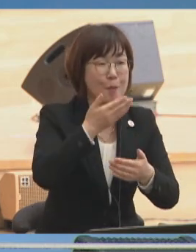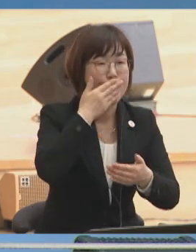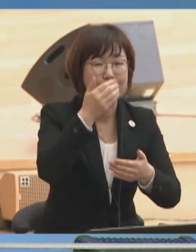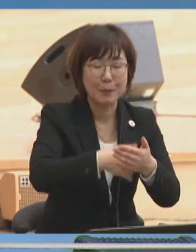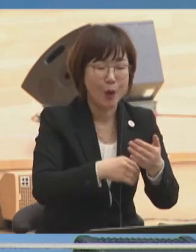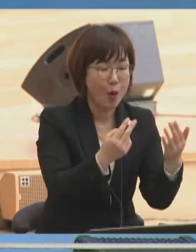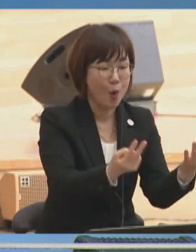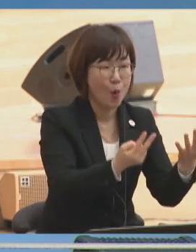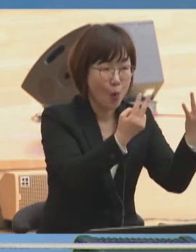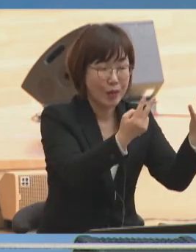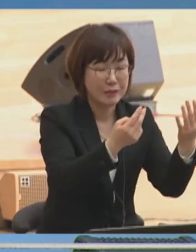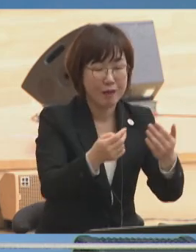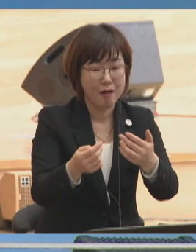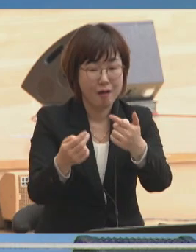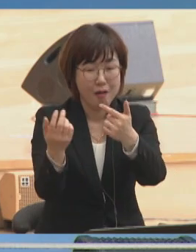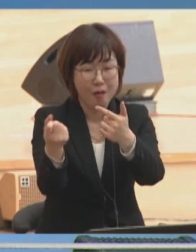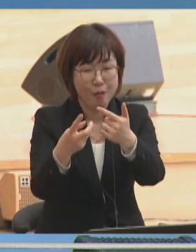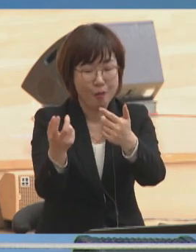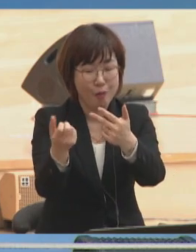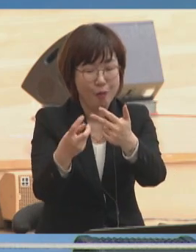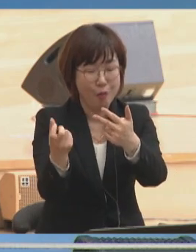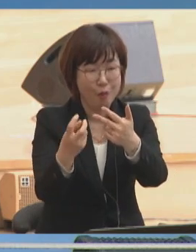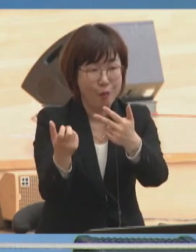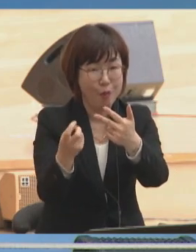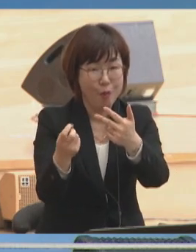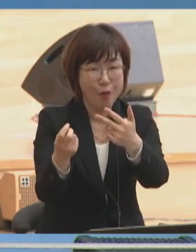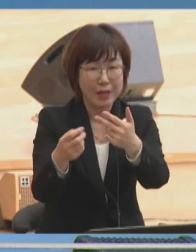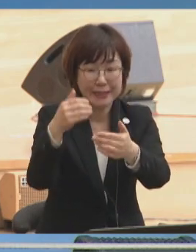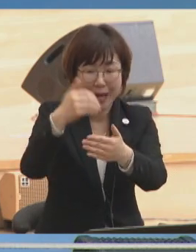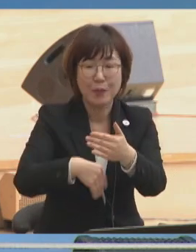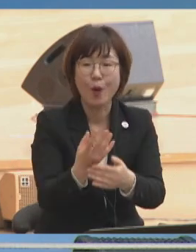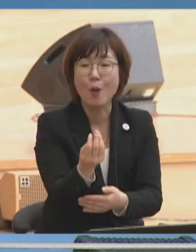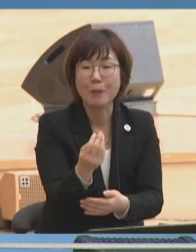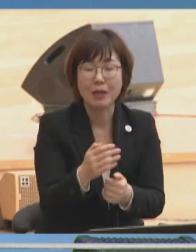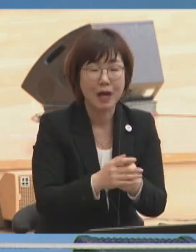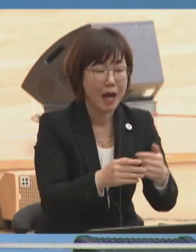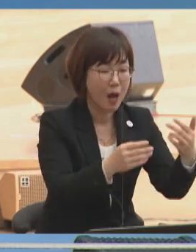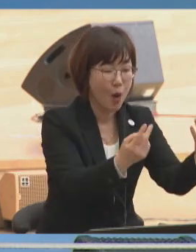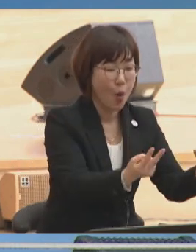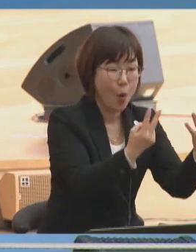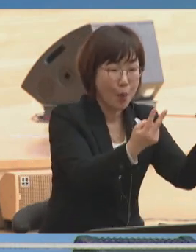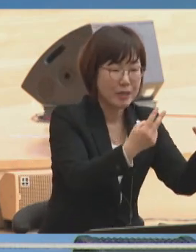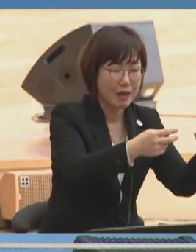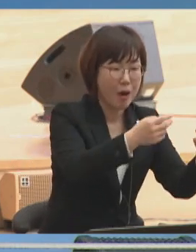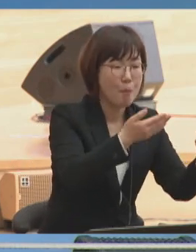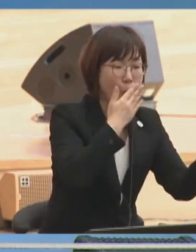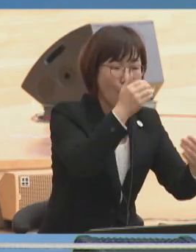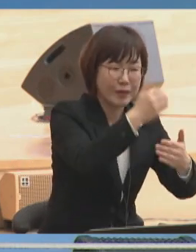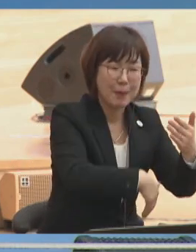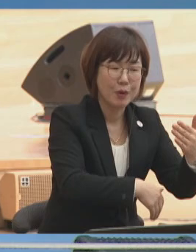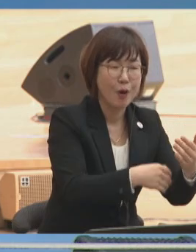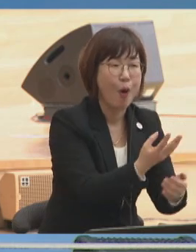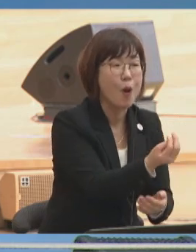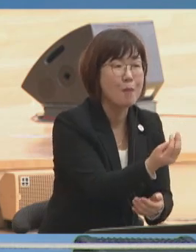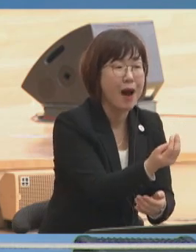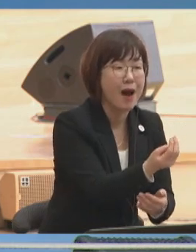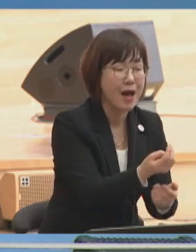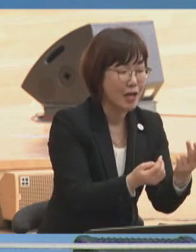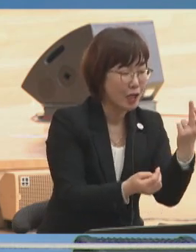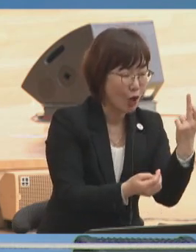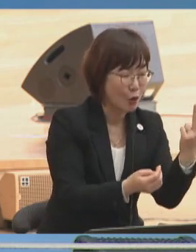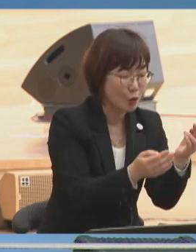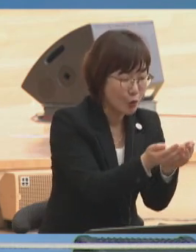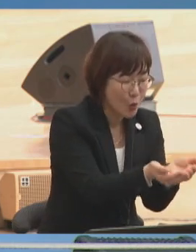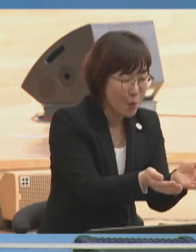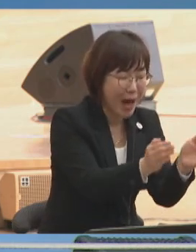오병이어에서 열두. 뭐죠? 먹고 남은 거 열두? 또 헷갈리나? 바구니에